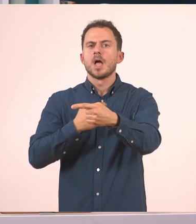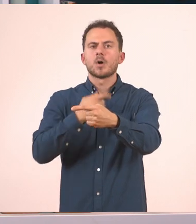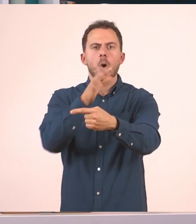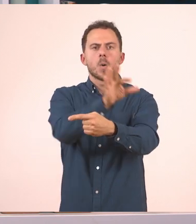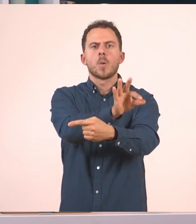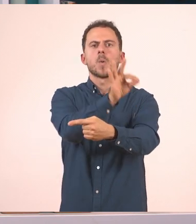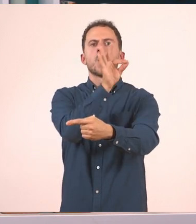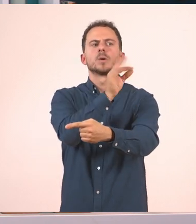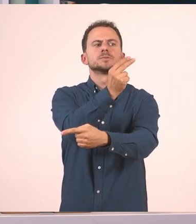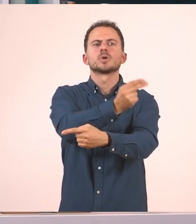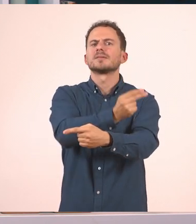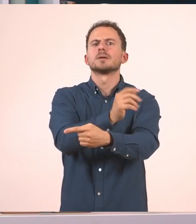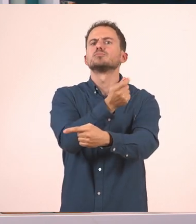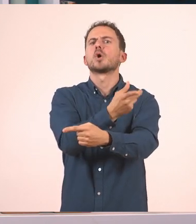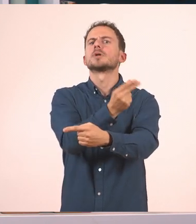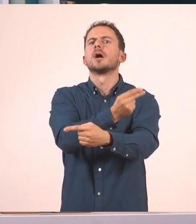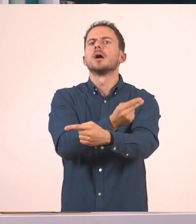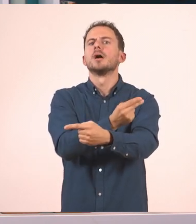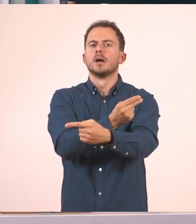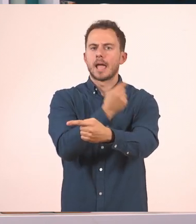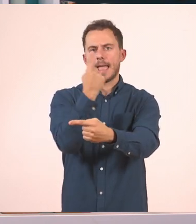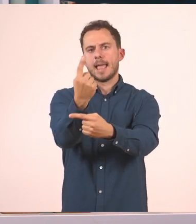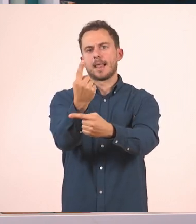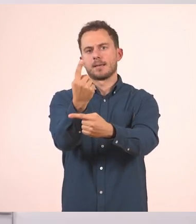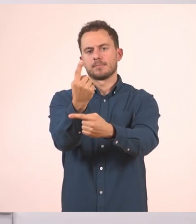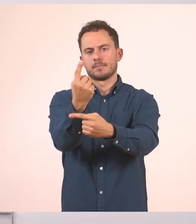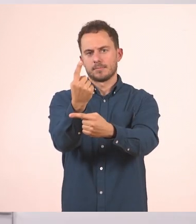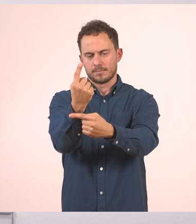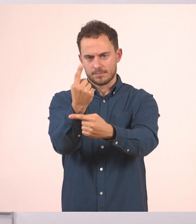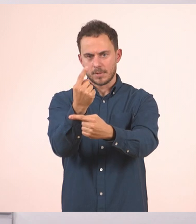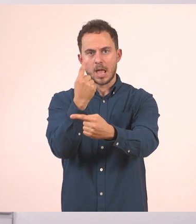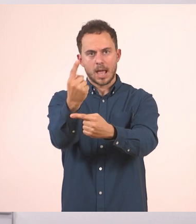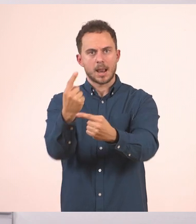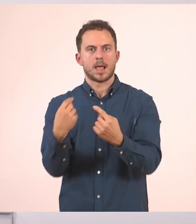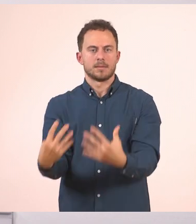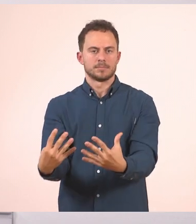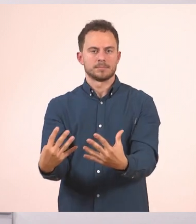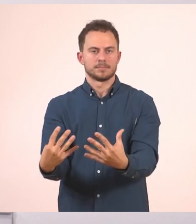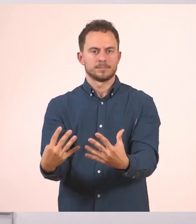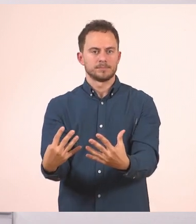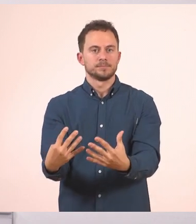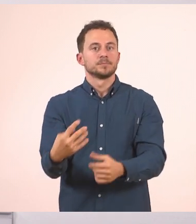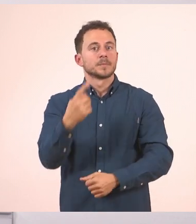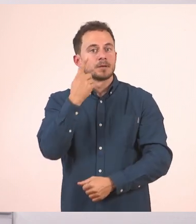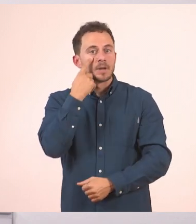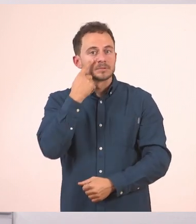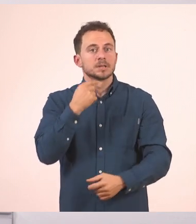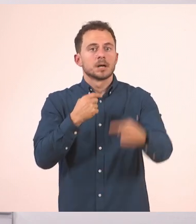ζωγραφίσουμε. 1. 1, ένατο. Τα κλάσματα λοιπόν που έχουν αριθμητή το